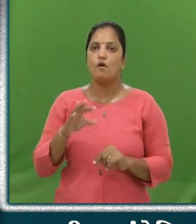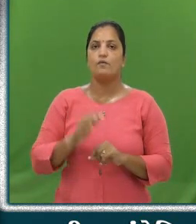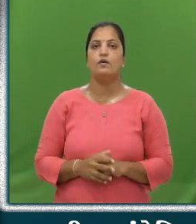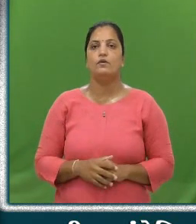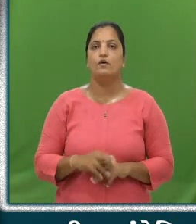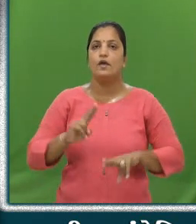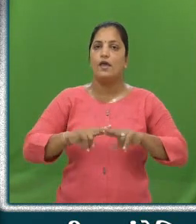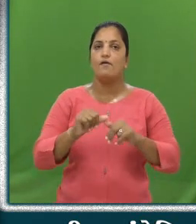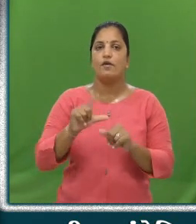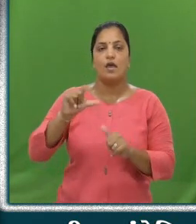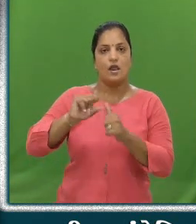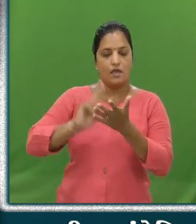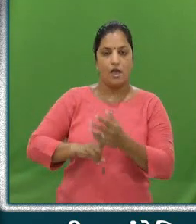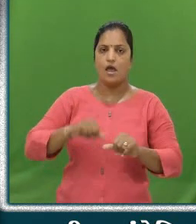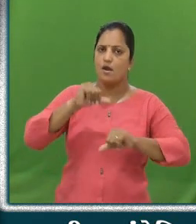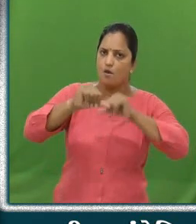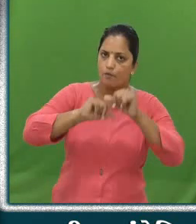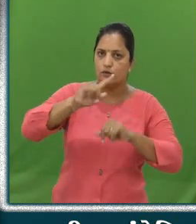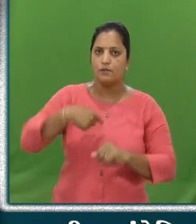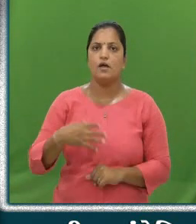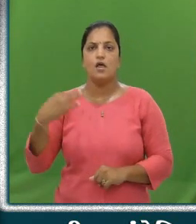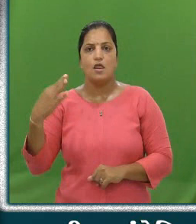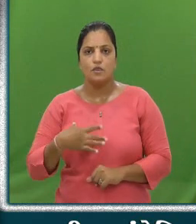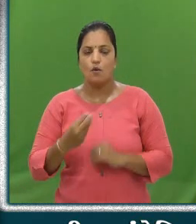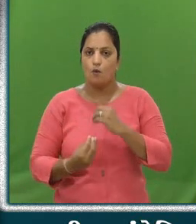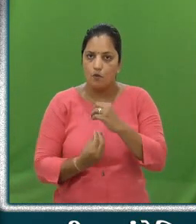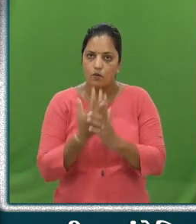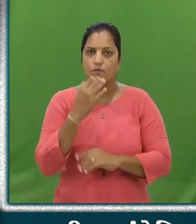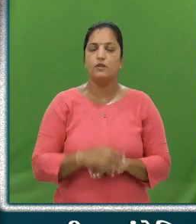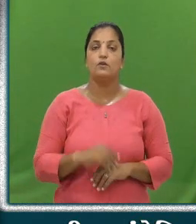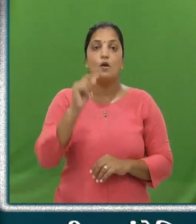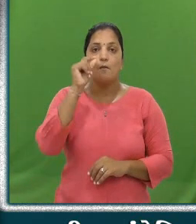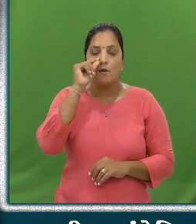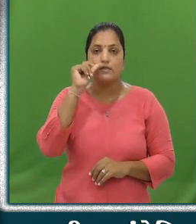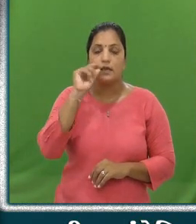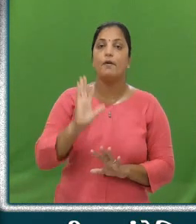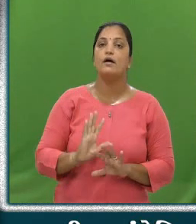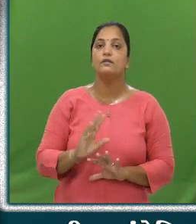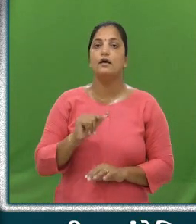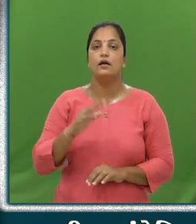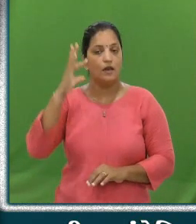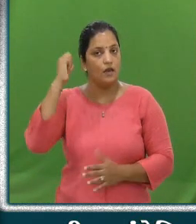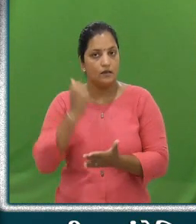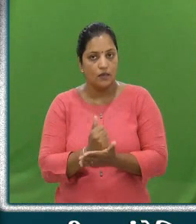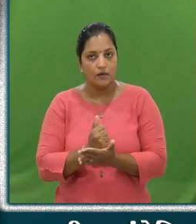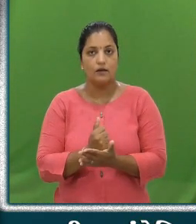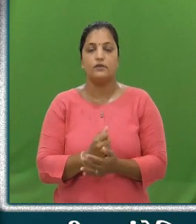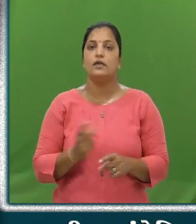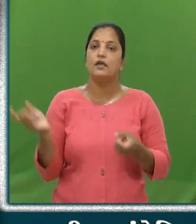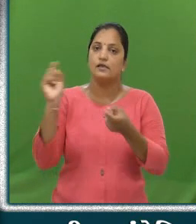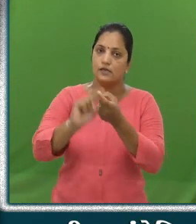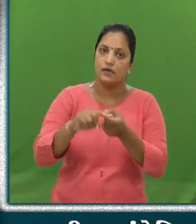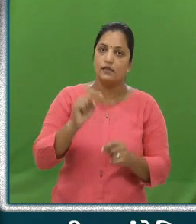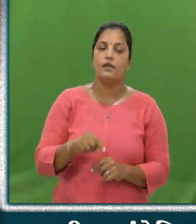રીતે ફલનની ક્રિયા દરમિયાન ઉત્પન્ન થતો યુગ્મનર એ નર થશે કે માદા તે નક્કી કરવાની જે